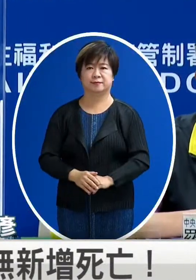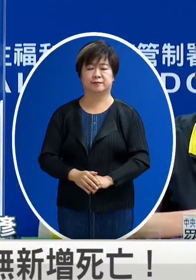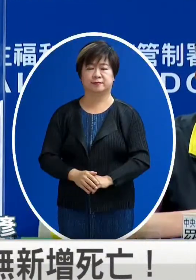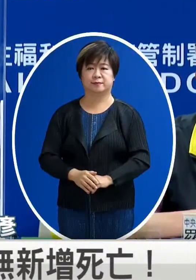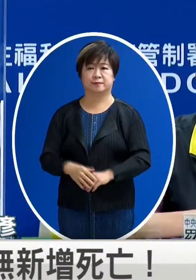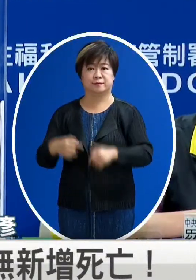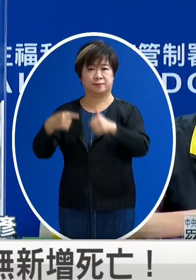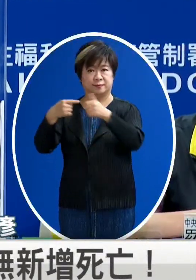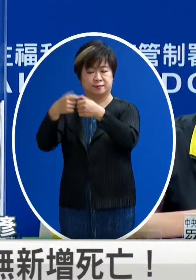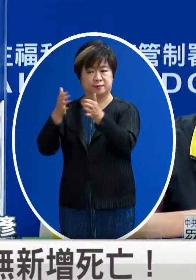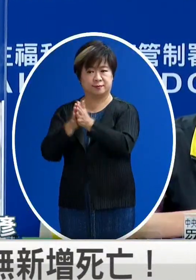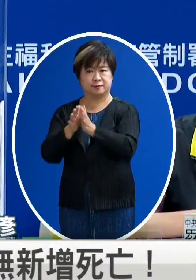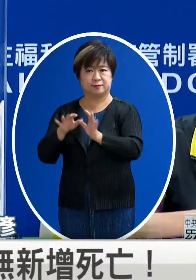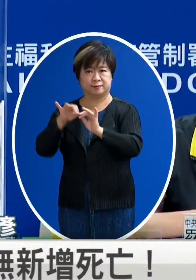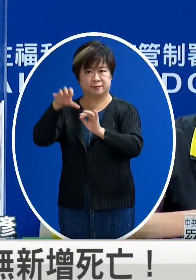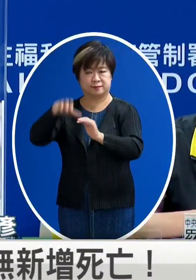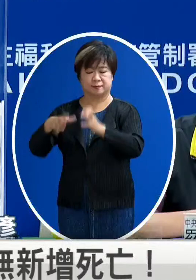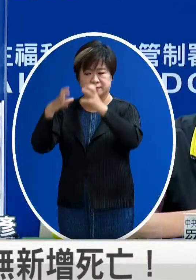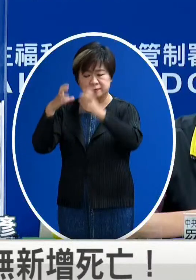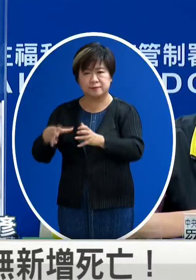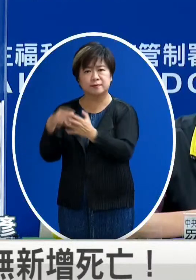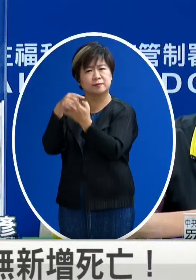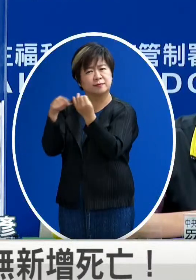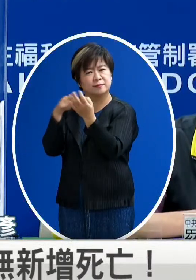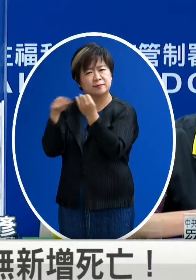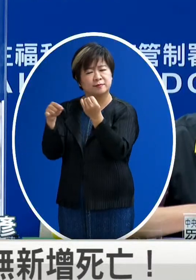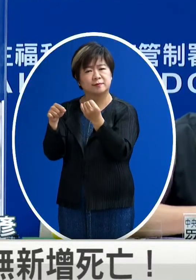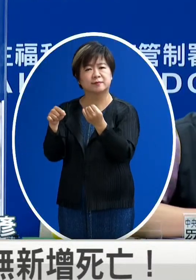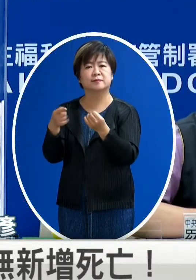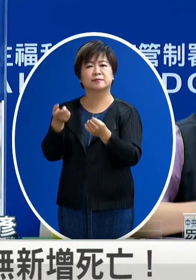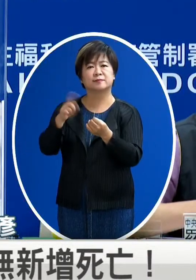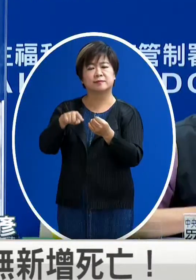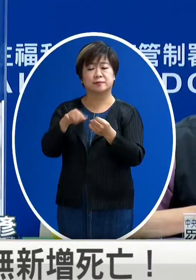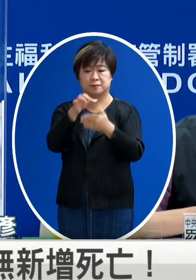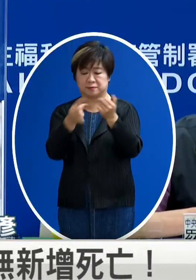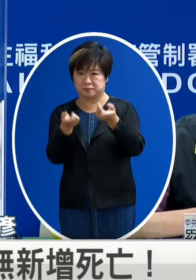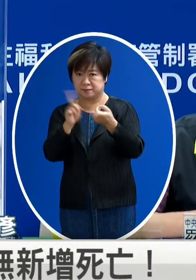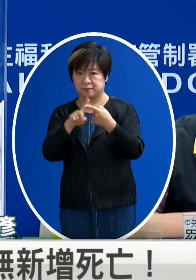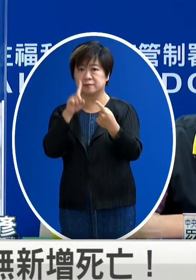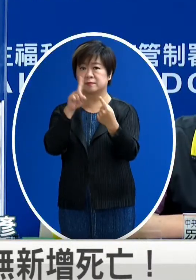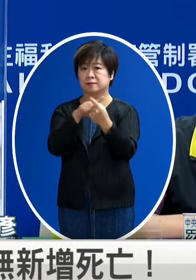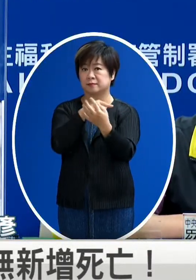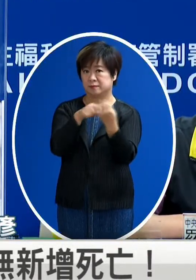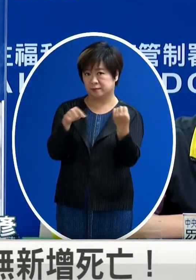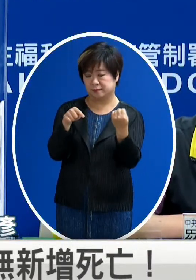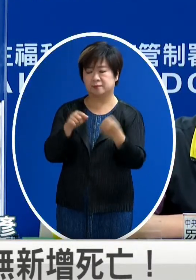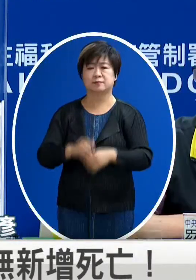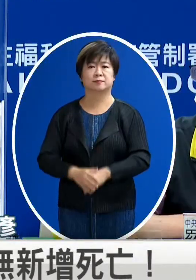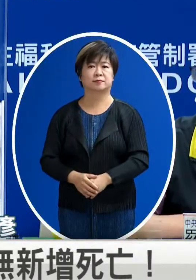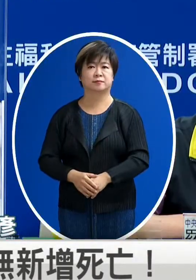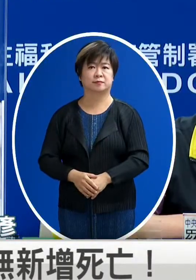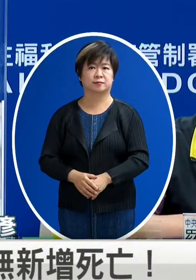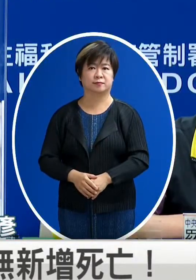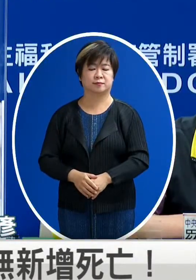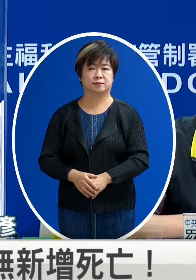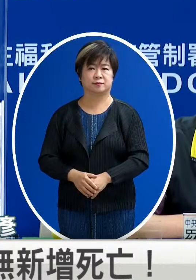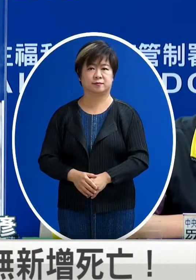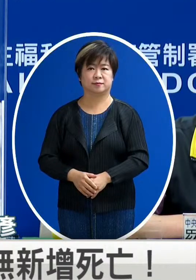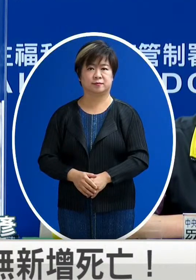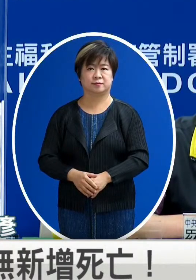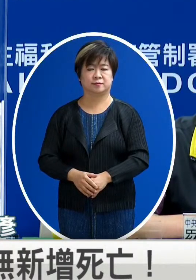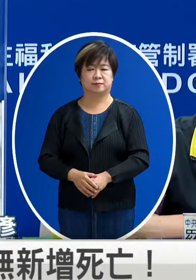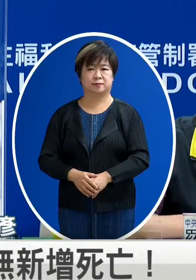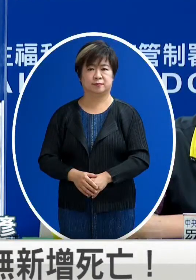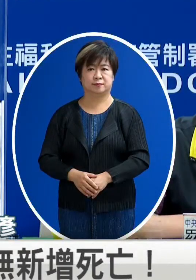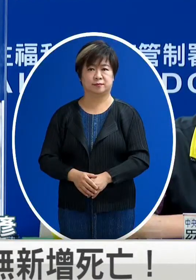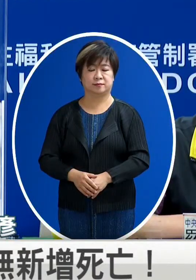第一栏是地方开设接种的量能，第二栏是符合预约资格的人数。那我们会